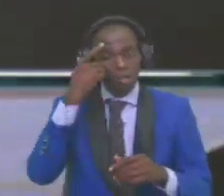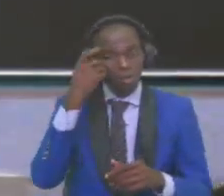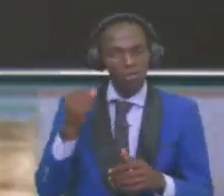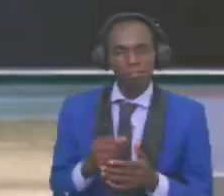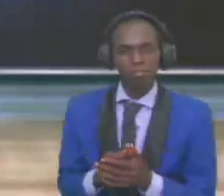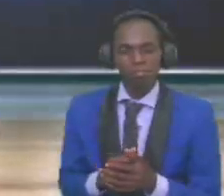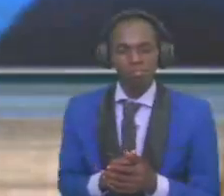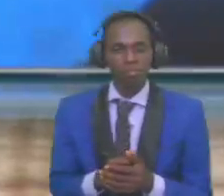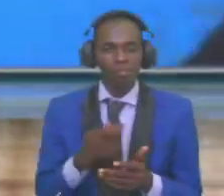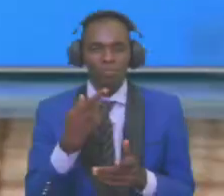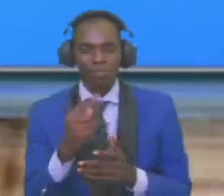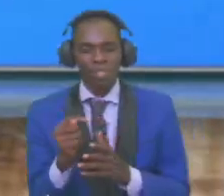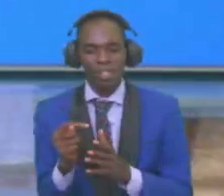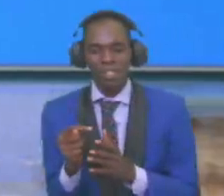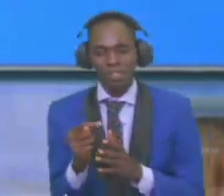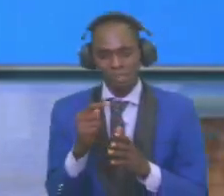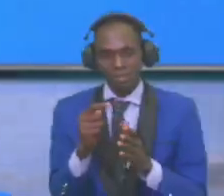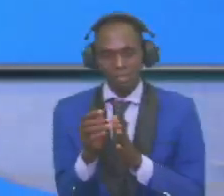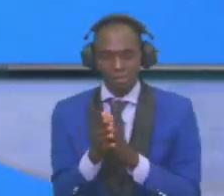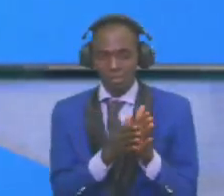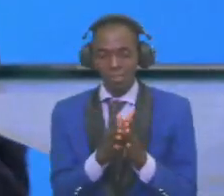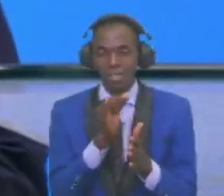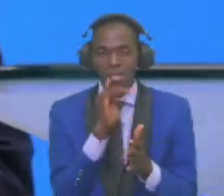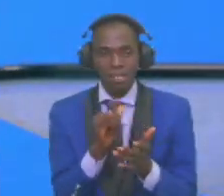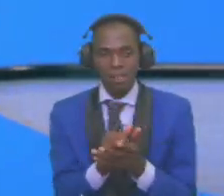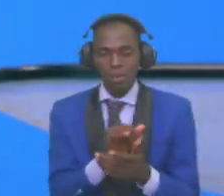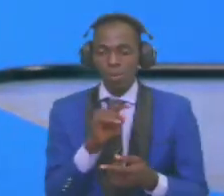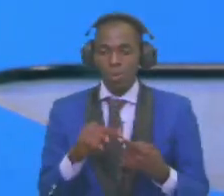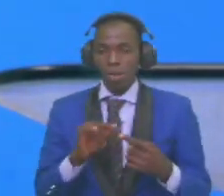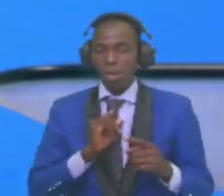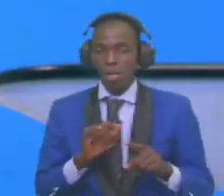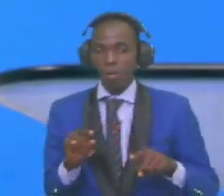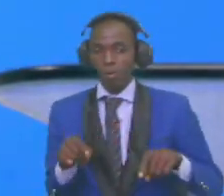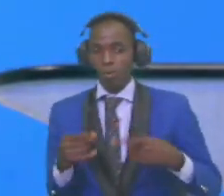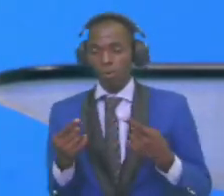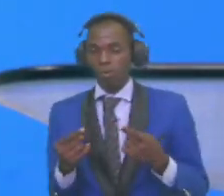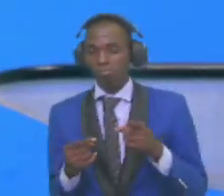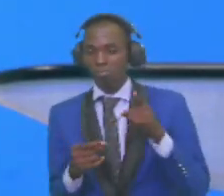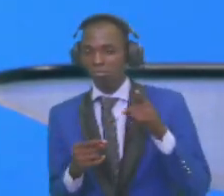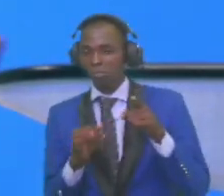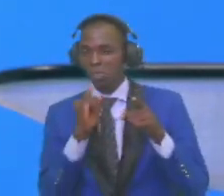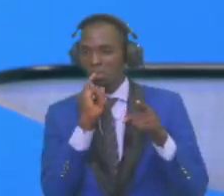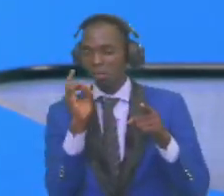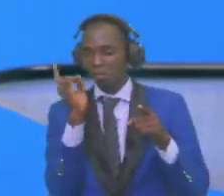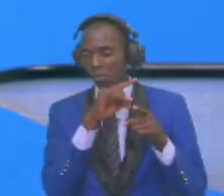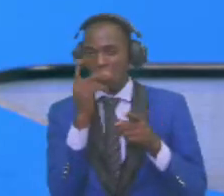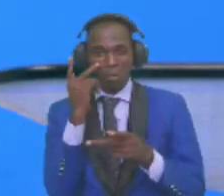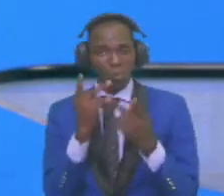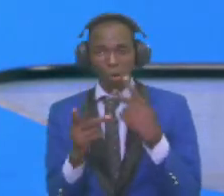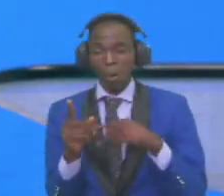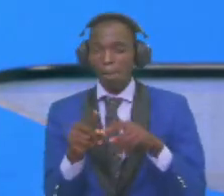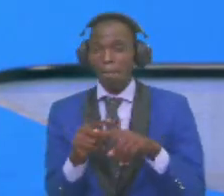parce que la tendance est là que je sais que loeb la cafo fête des